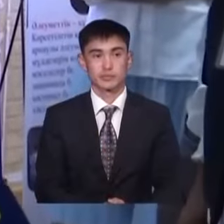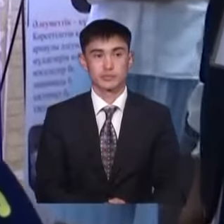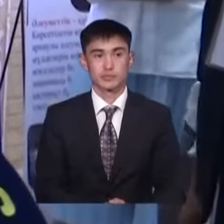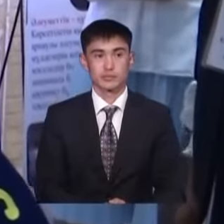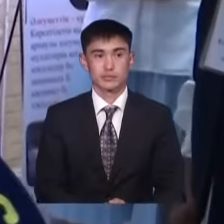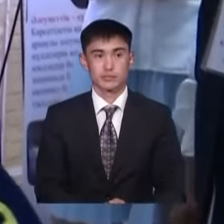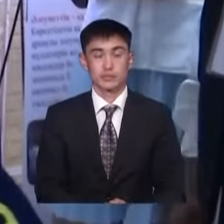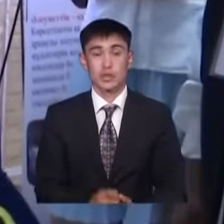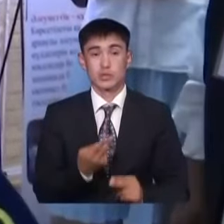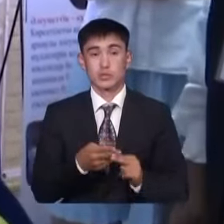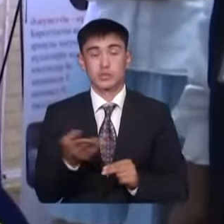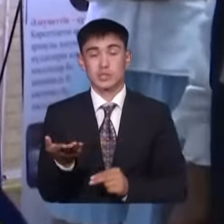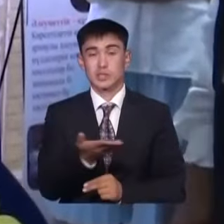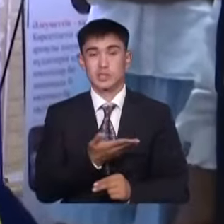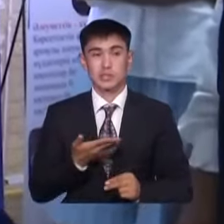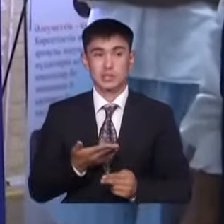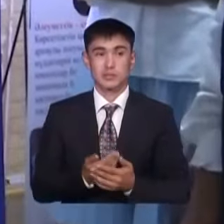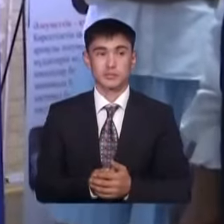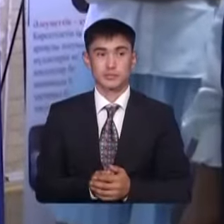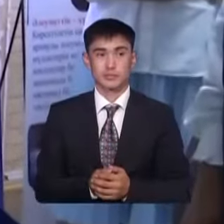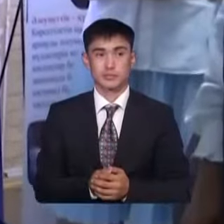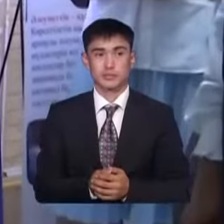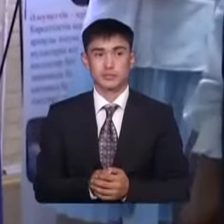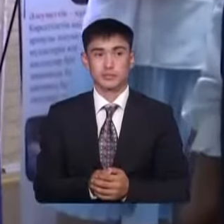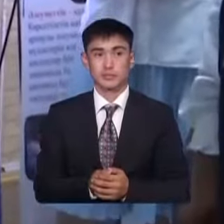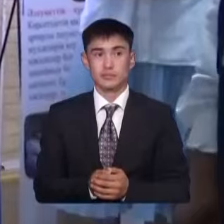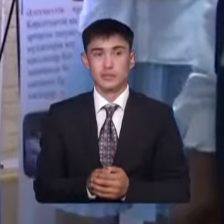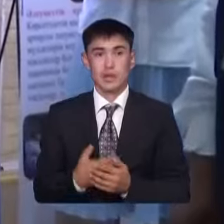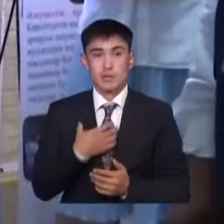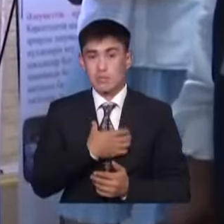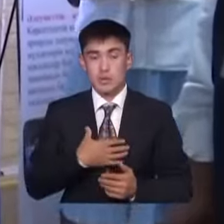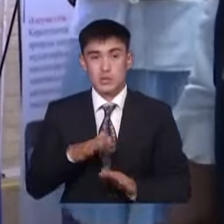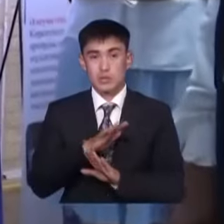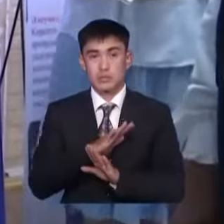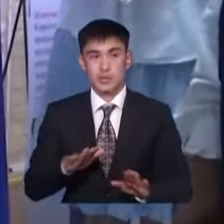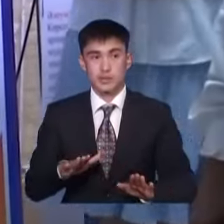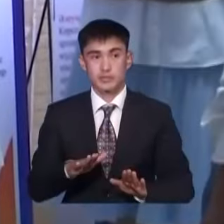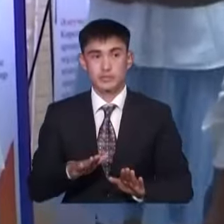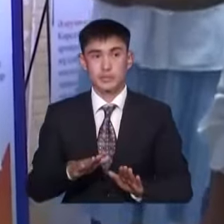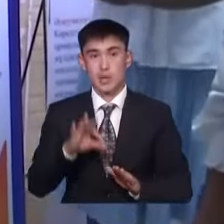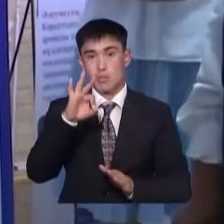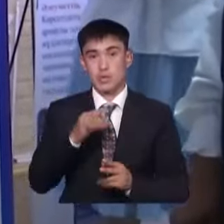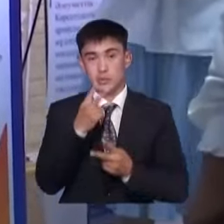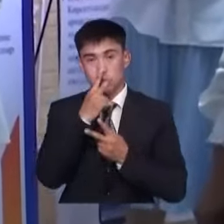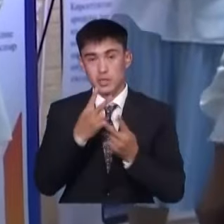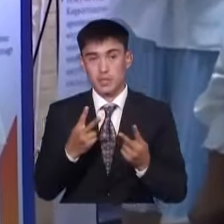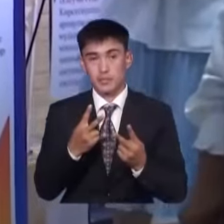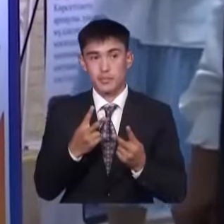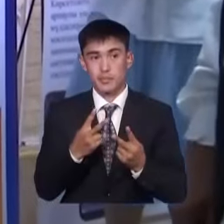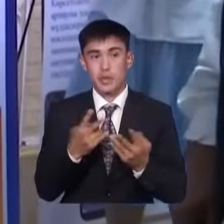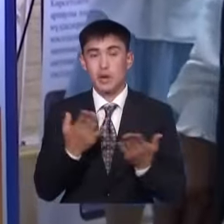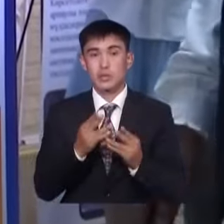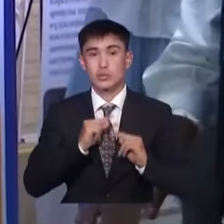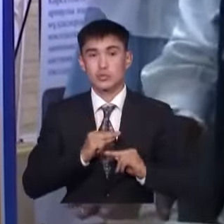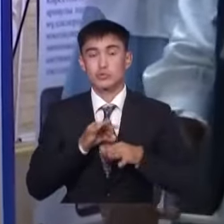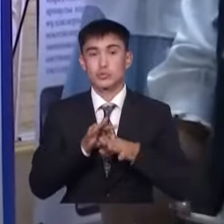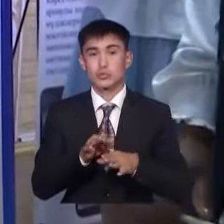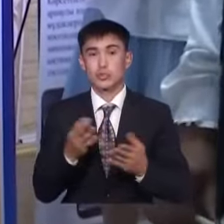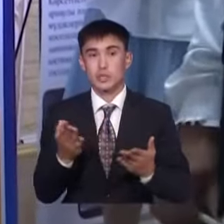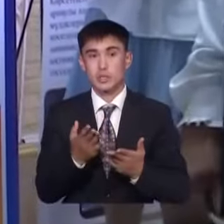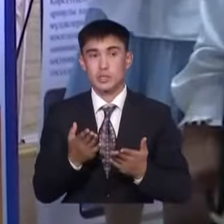отырмыз. Сондықтан сіздер енді паникаға ұрылмай, пайызбен қарап, негізі қандай жұмыс жүргізу